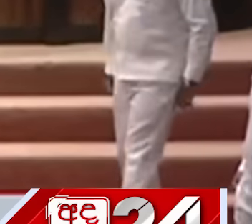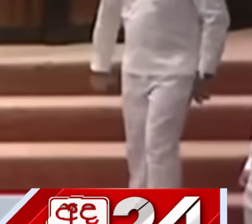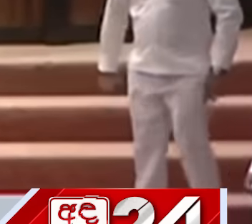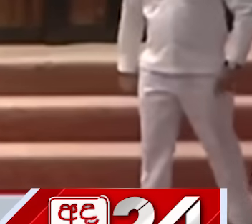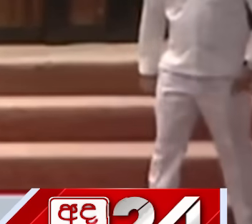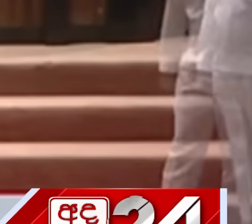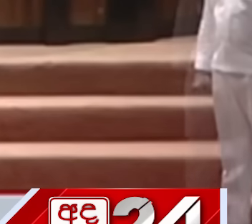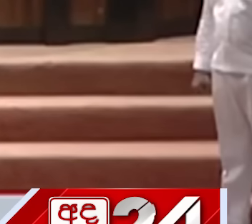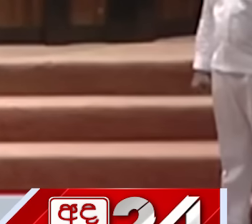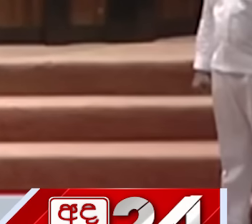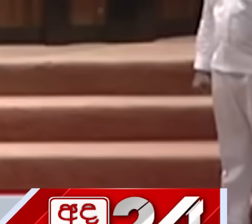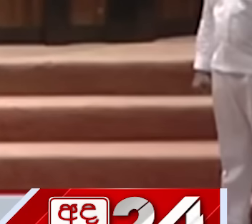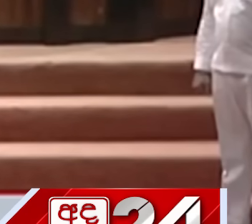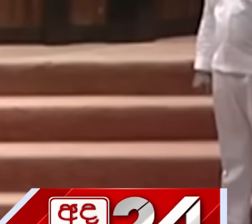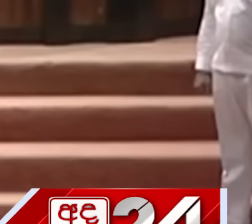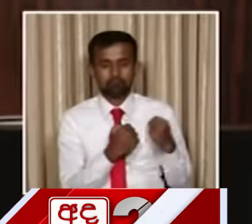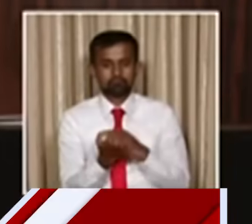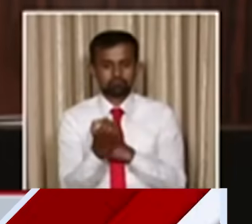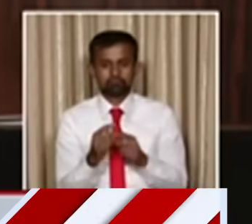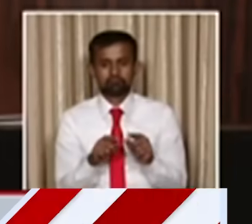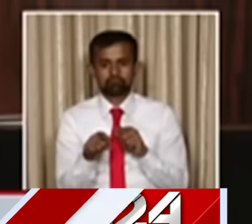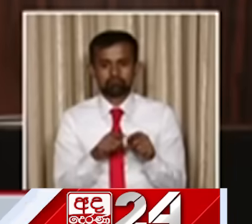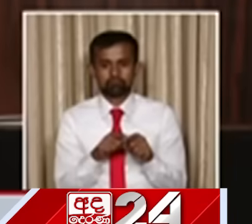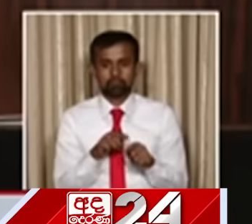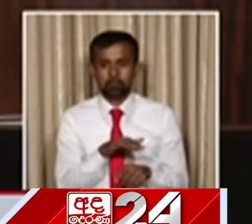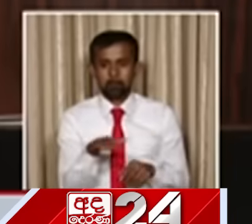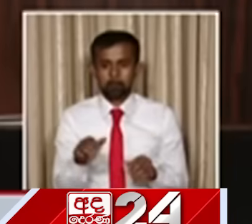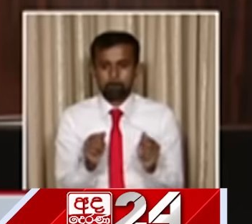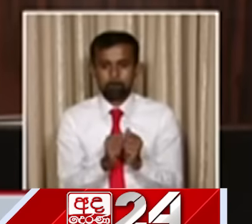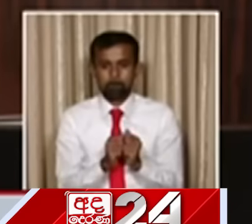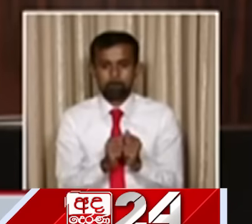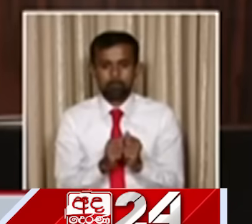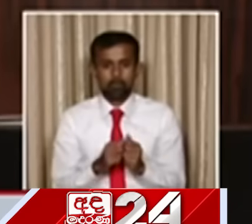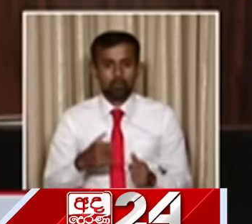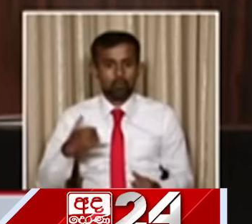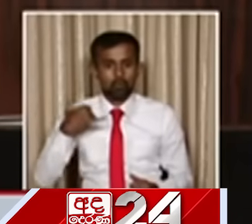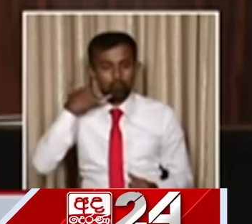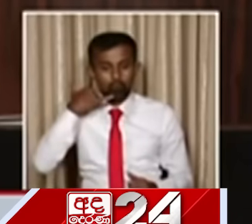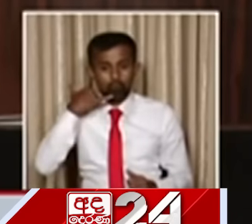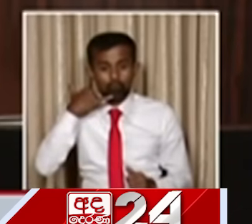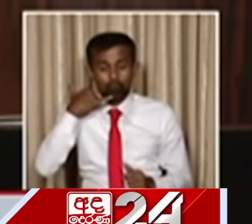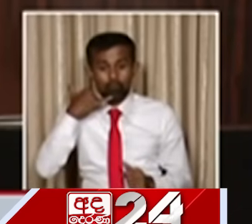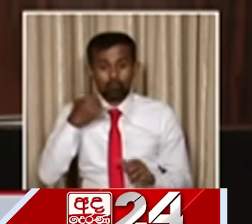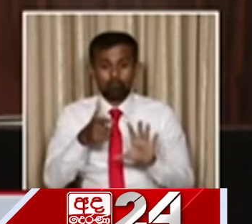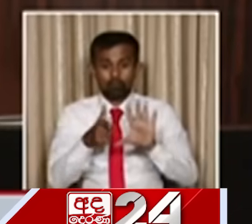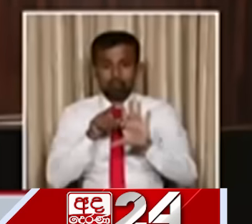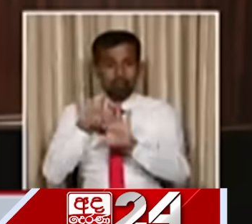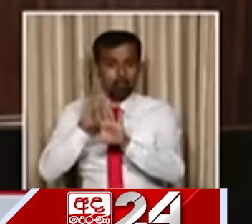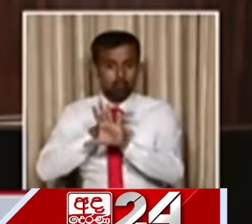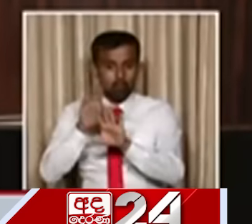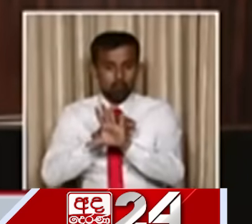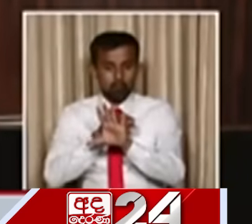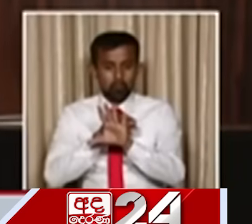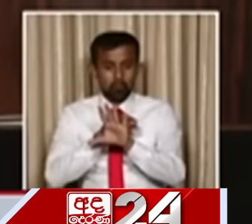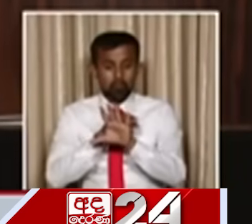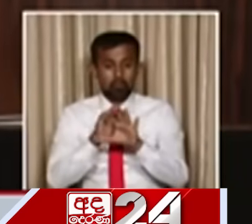විනාඩි 30කට පමණ පසු සභාව යළි රැස්ුණා. සභාගර්භයේ කටයුතු ජංගම දුරකථන හා විද්‍යුත් උපකරණ භාවිතයෙන් පැටිගත කිරීම සහ ඒවා